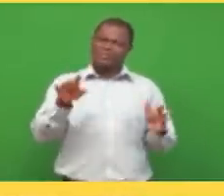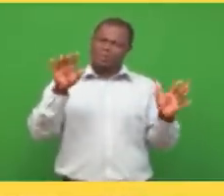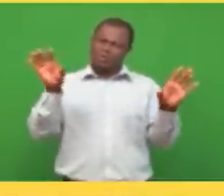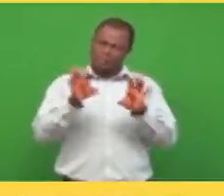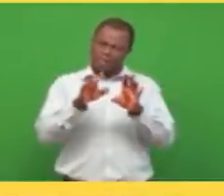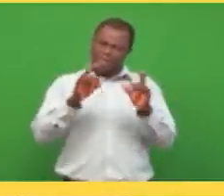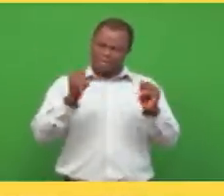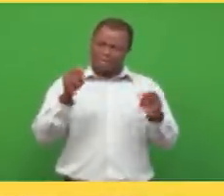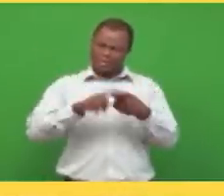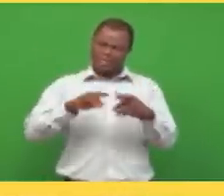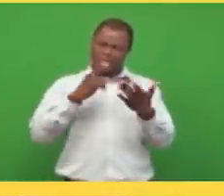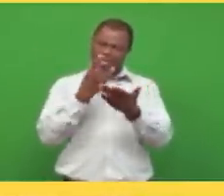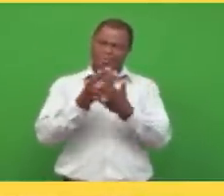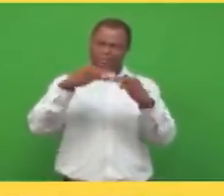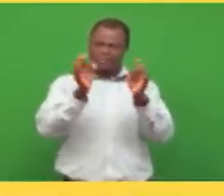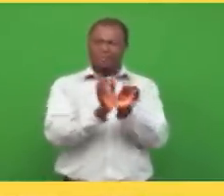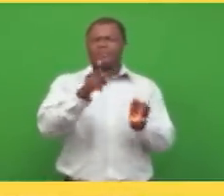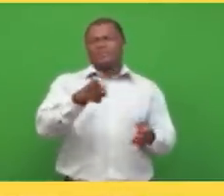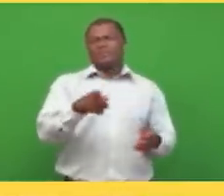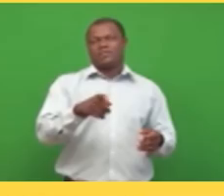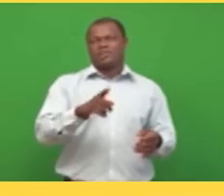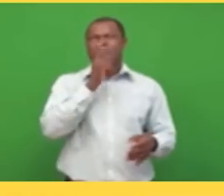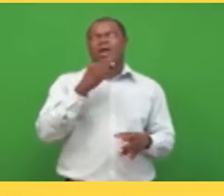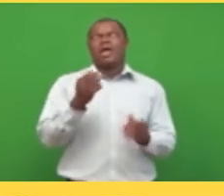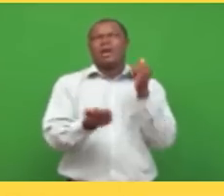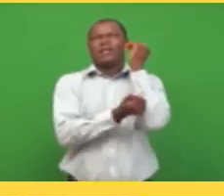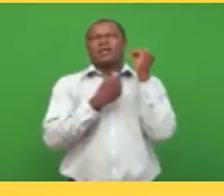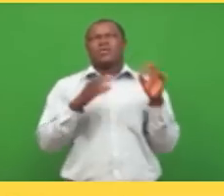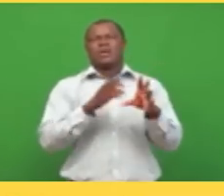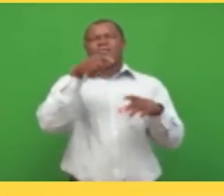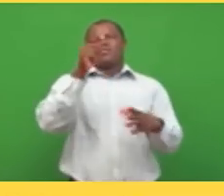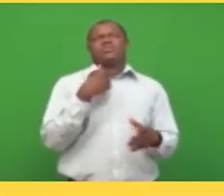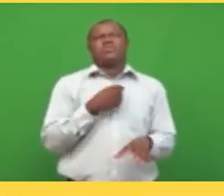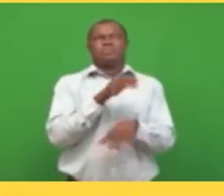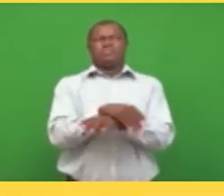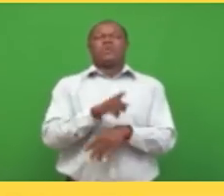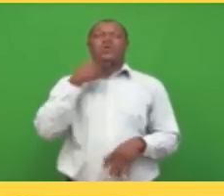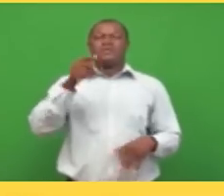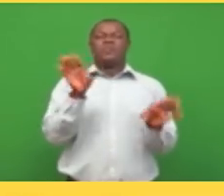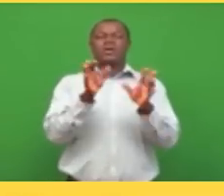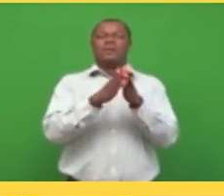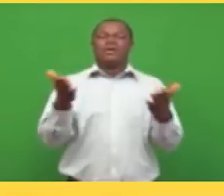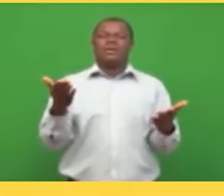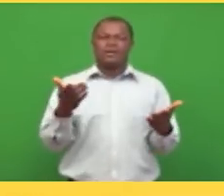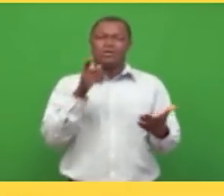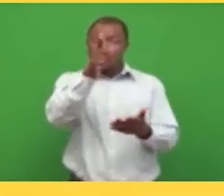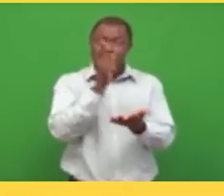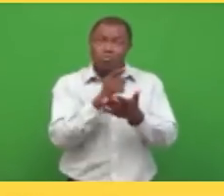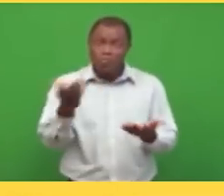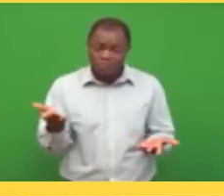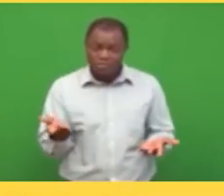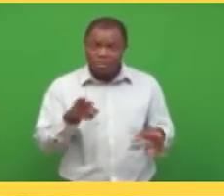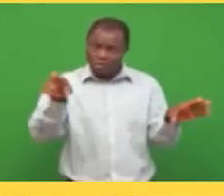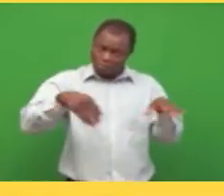mumhuri yaugere waunzei kana kuti bakangogara kuti murume wacho hashandi kweimaitei amukadzi wacho hashandi kweimaitei